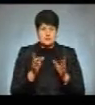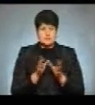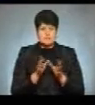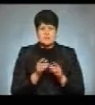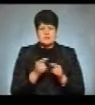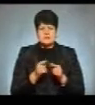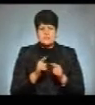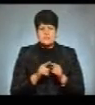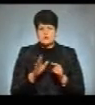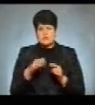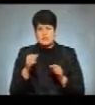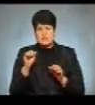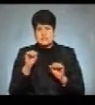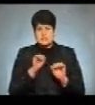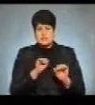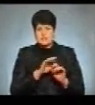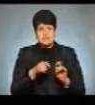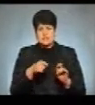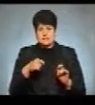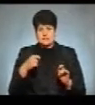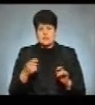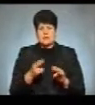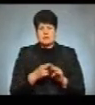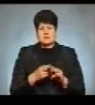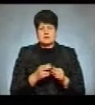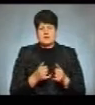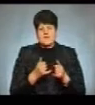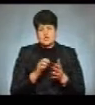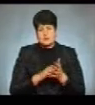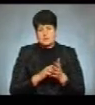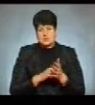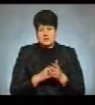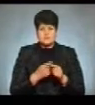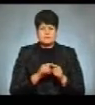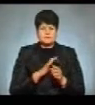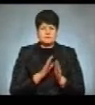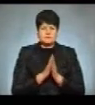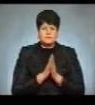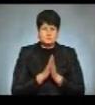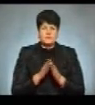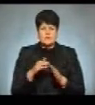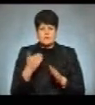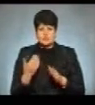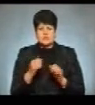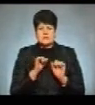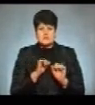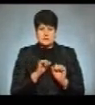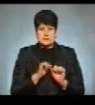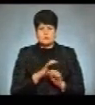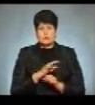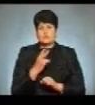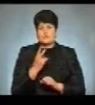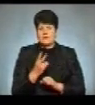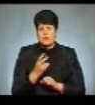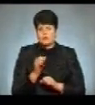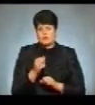сторона захисту ні разу не затягувала кримінальне провадження без поважних причин. Якщо було такі клопотання сторони захисту від сили, їх було 2,